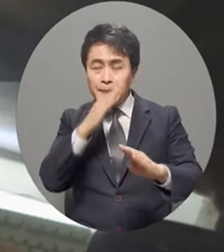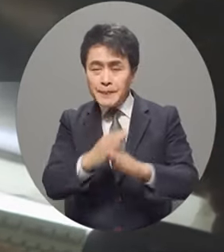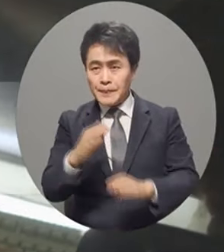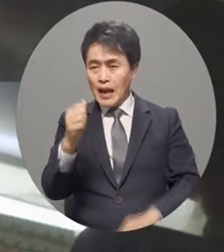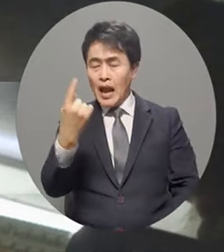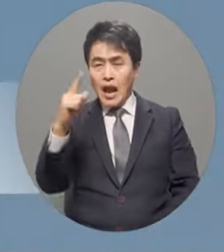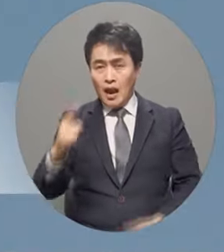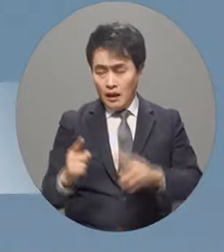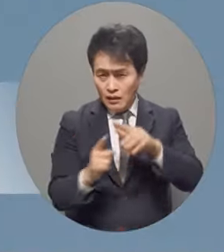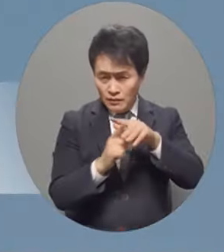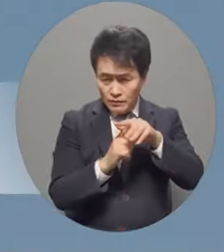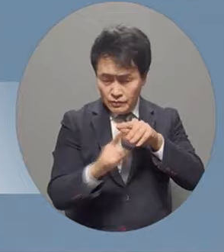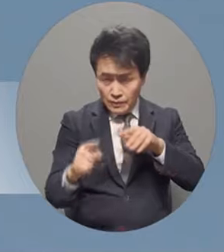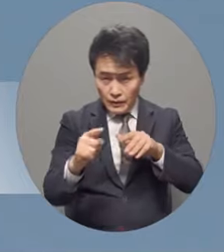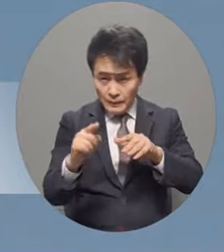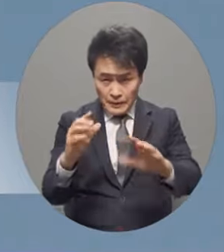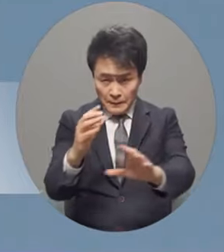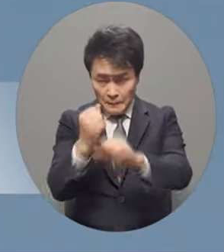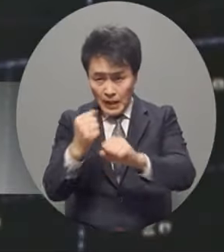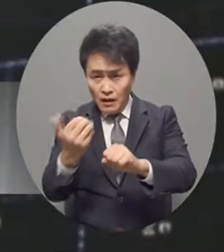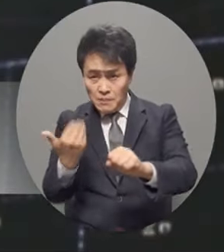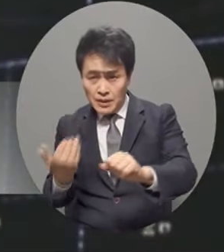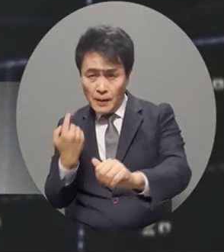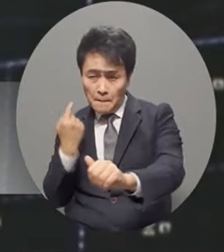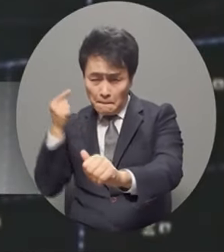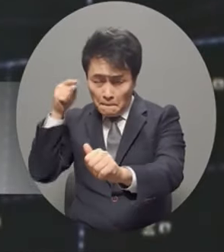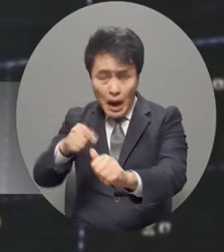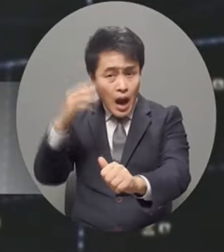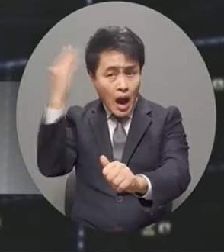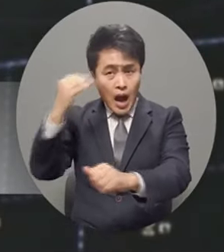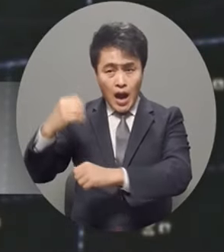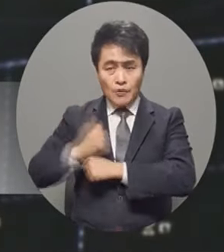핵미사일 공격 징후를 탐지해 선제 공격한다는 우리 군의